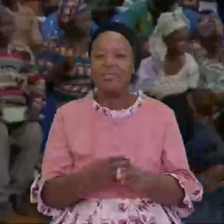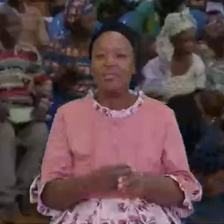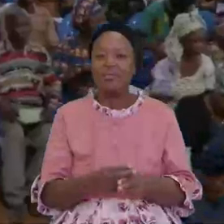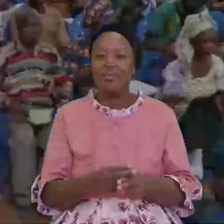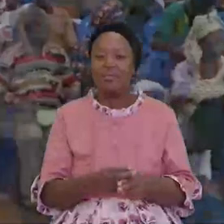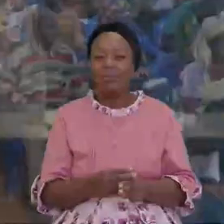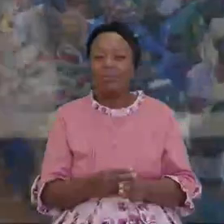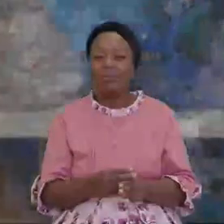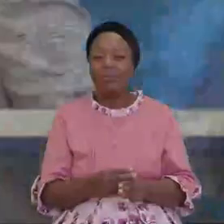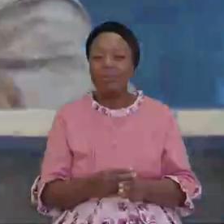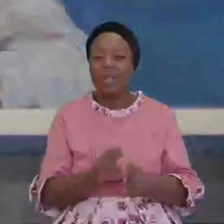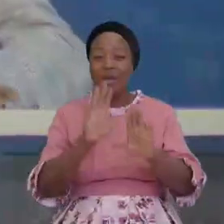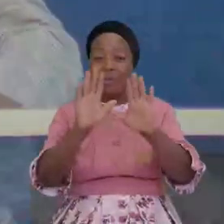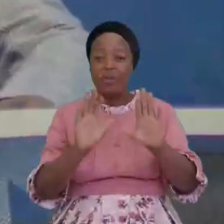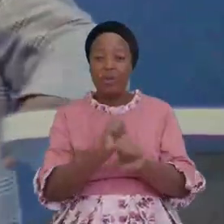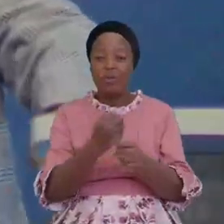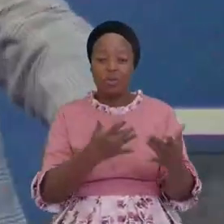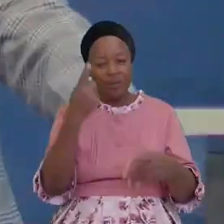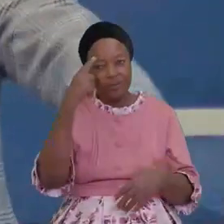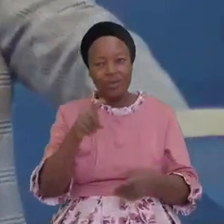La vie abondante t'attend.